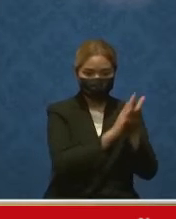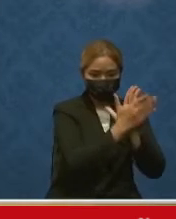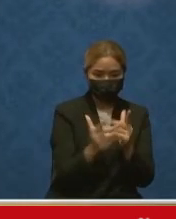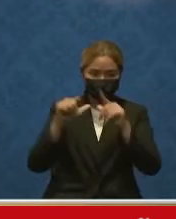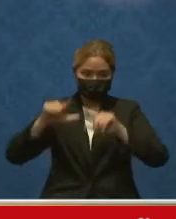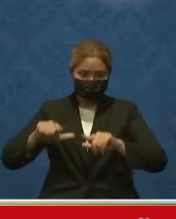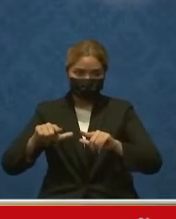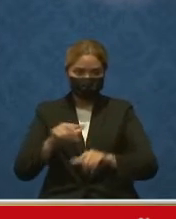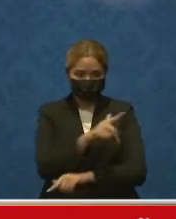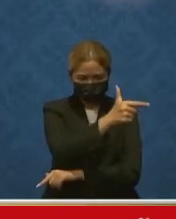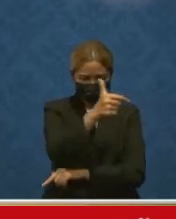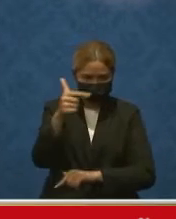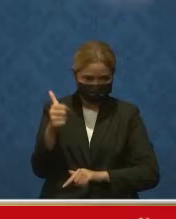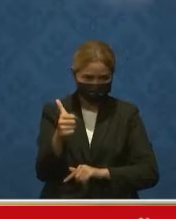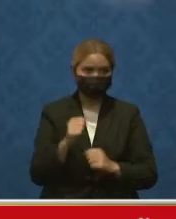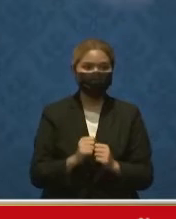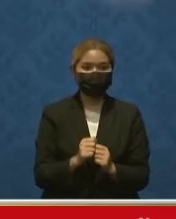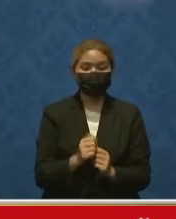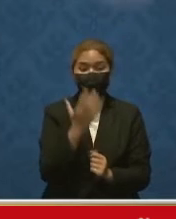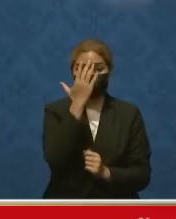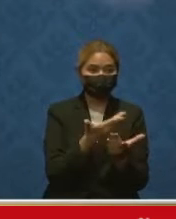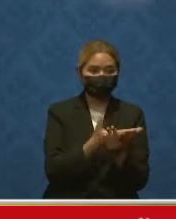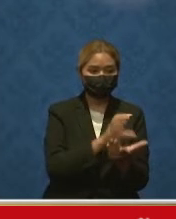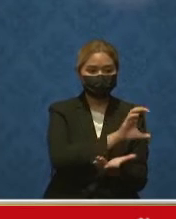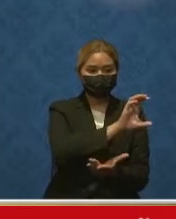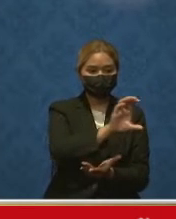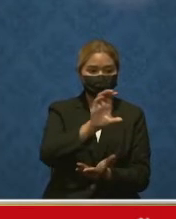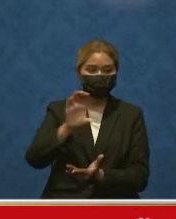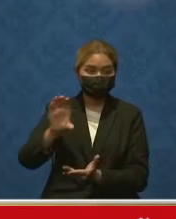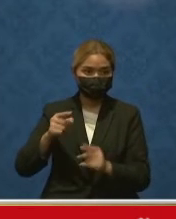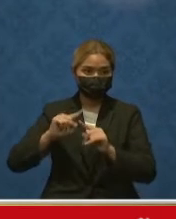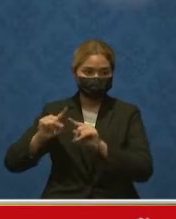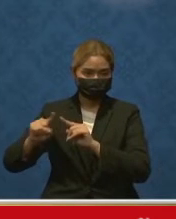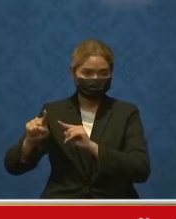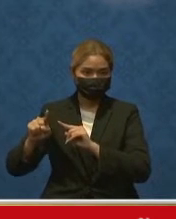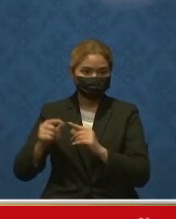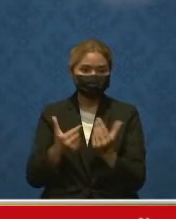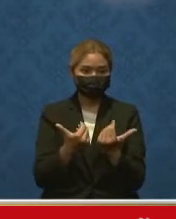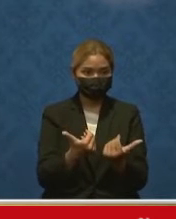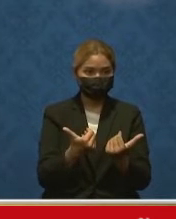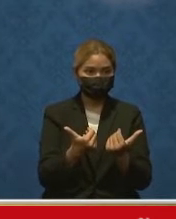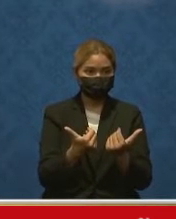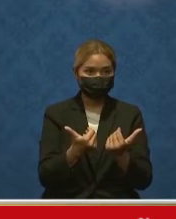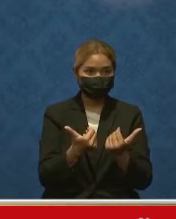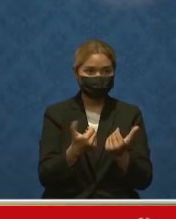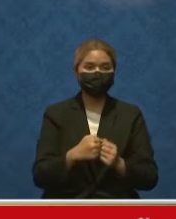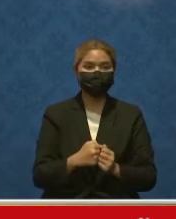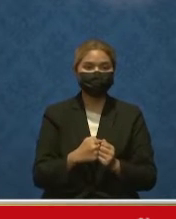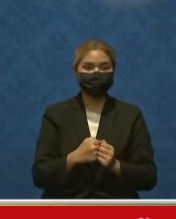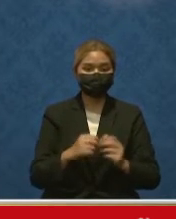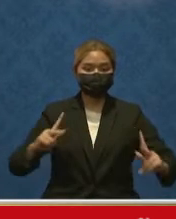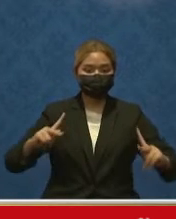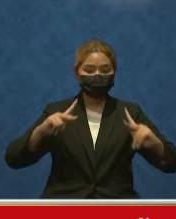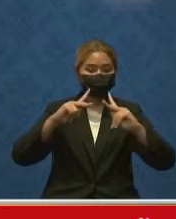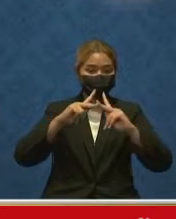เห็นมาดูดีเพราะอะไรฮะเพราะหลายท่านที่มาตอบขึ้นเนี่ยนะครับกระทรวงกำลังของเกี่ยวการดำเนินการ